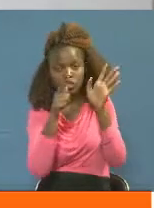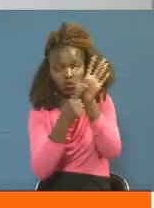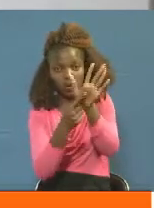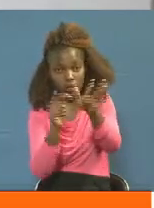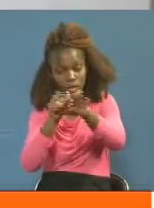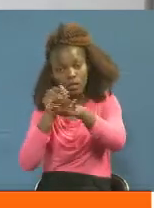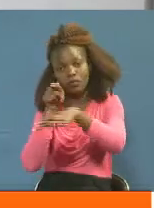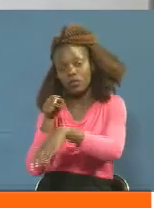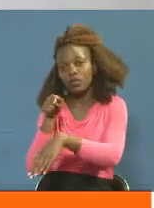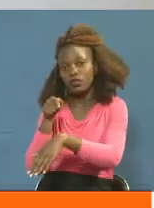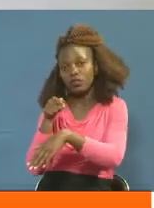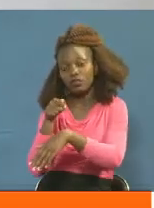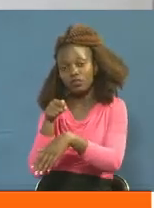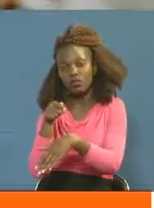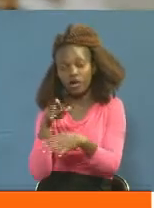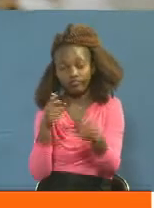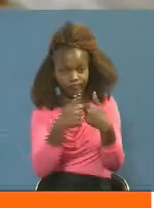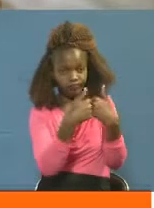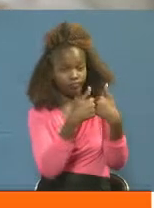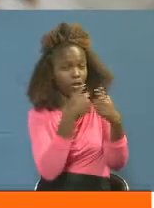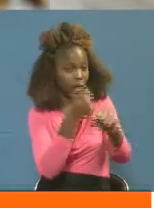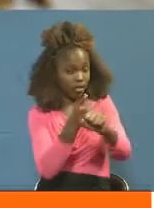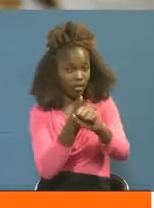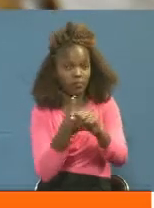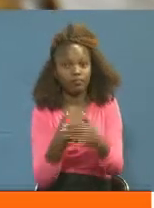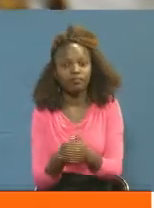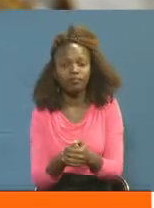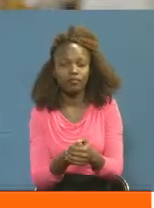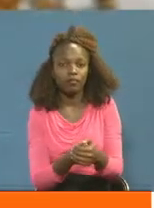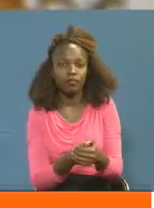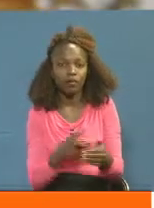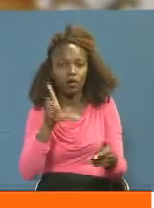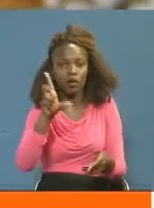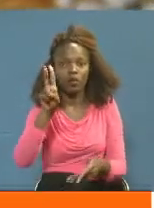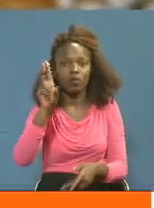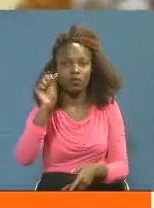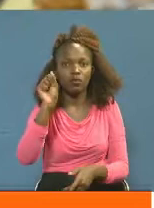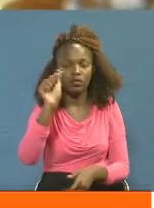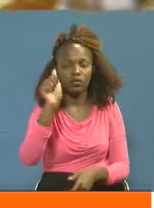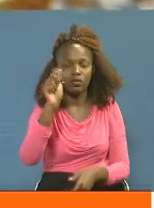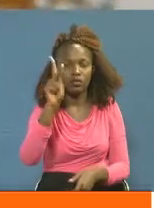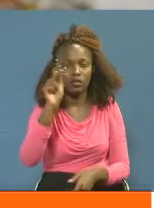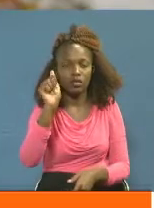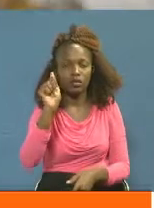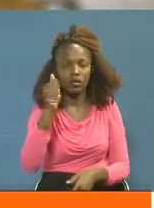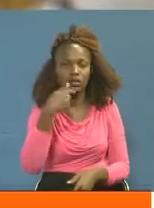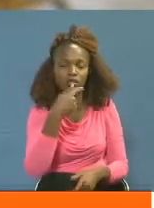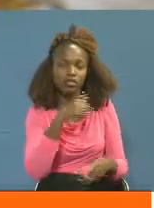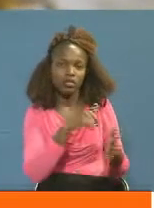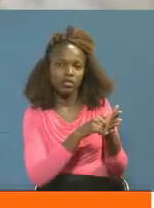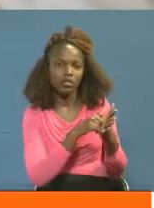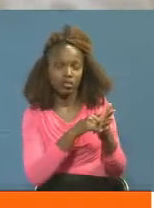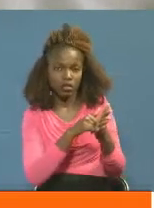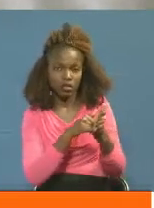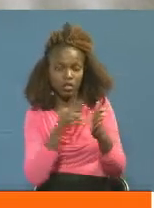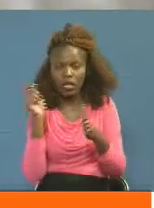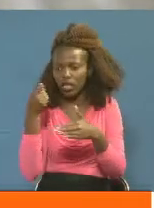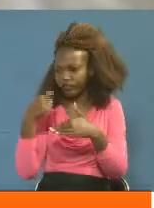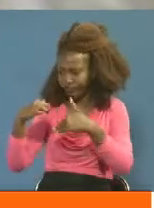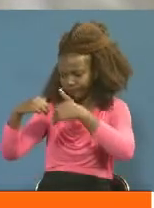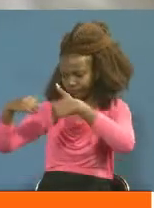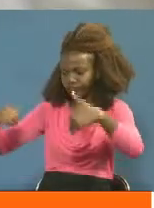huu mgumu. Lusaka na Muturi wamesema mabunge ya Kenya yametenga muda wa kumuomboleza